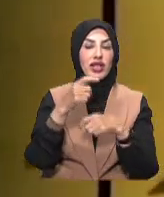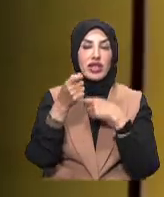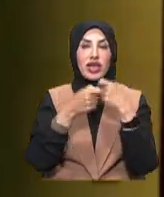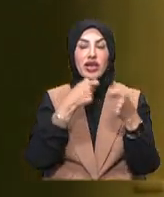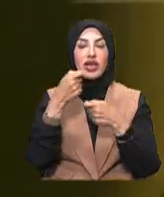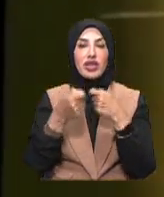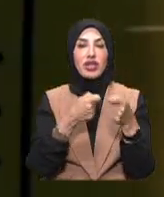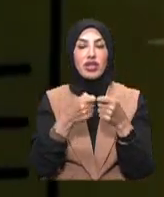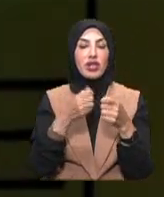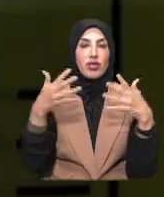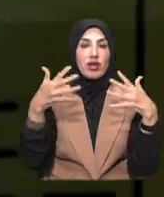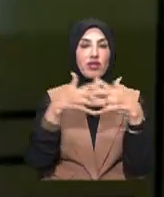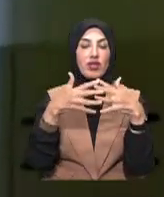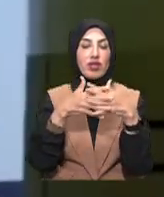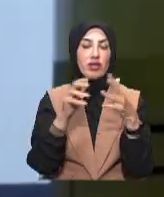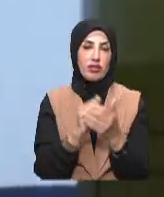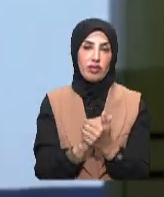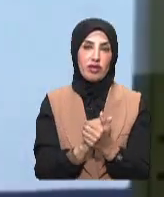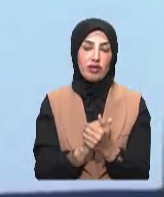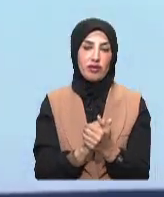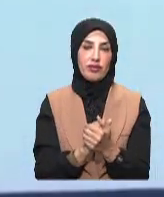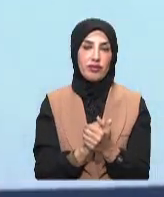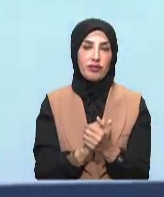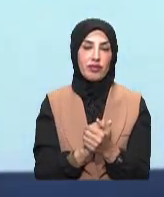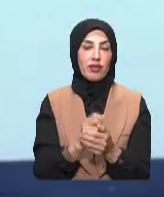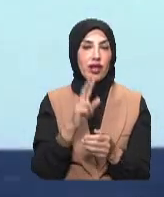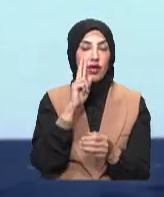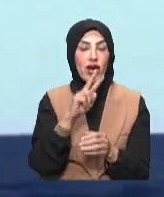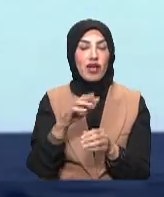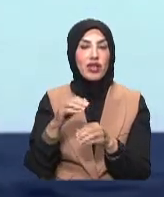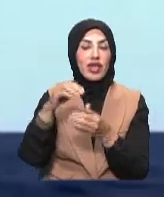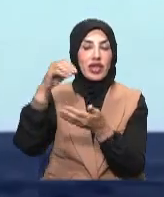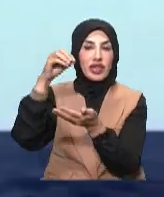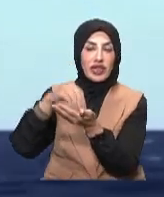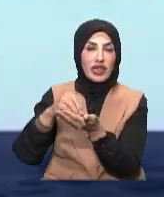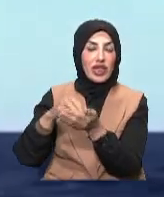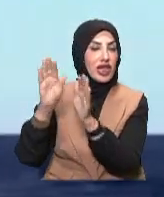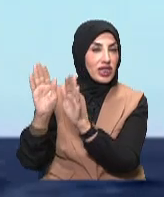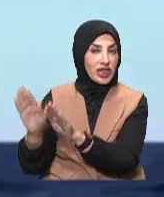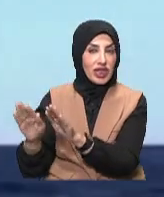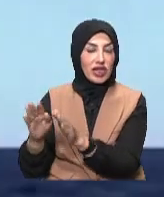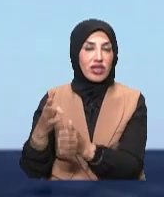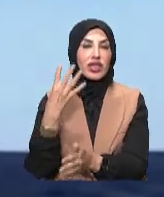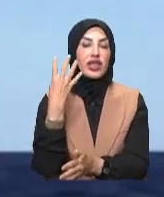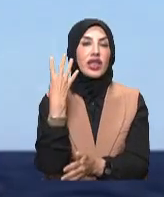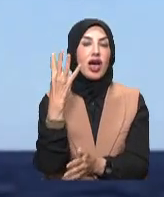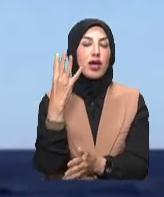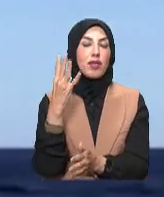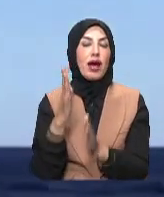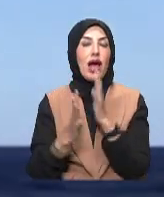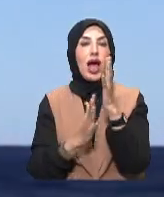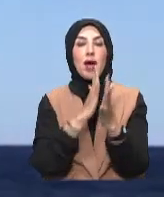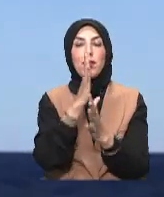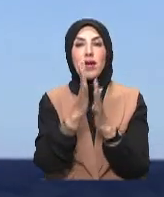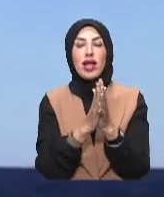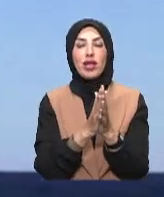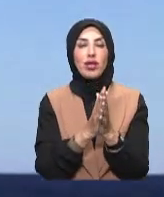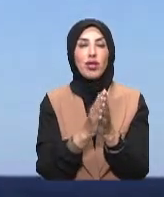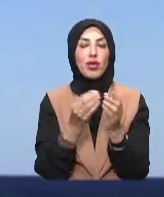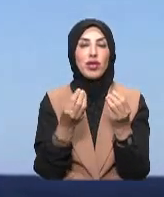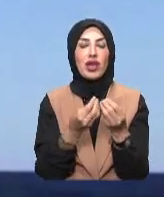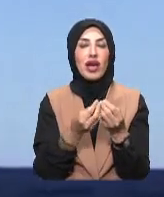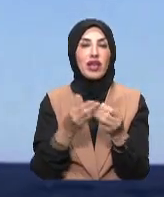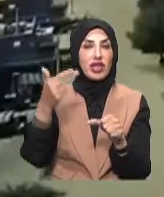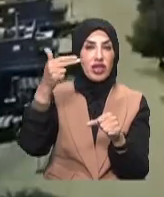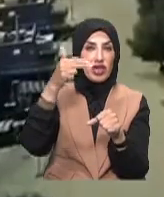مؤسسه البترول الكويتيه راح يكون التخزين تقريبا ان شاء الله 4 ملاين برميل وهذا راح يعزز ان